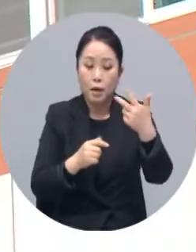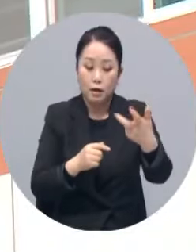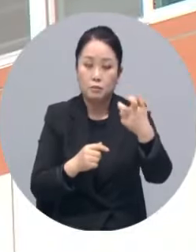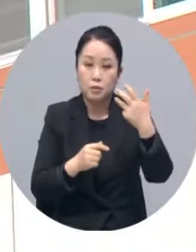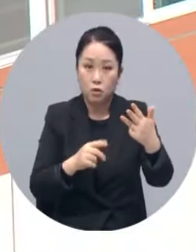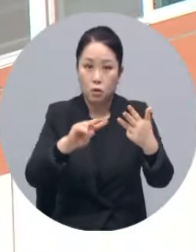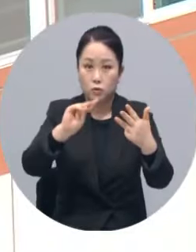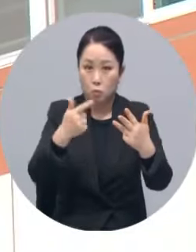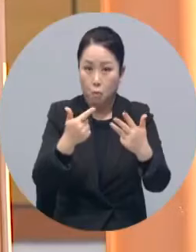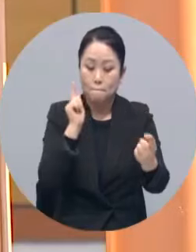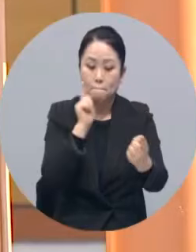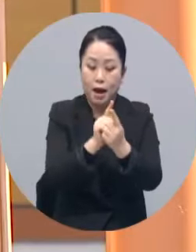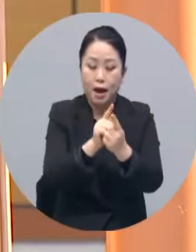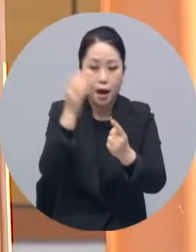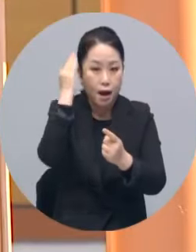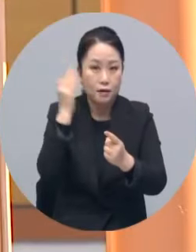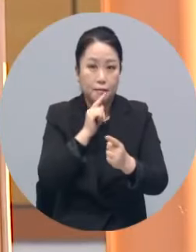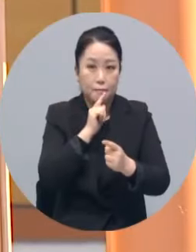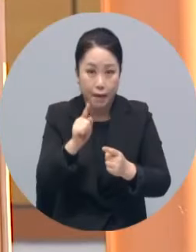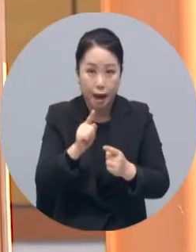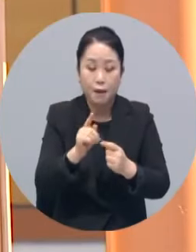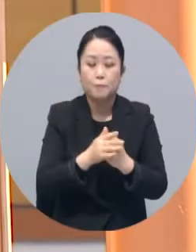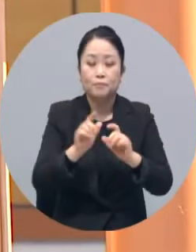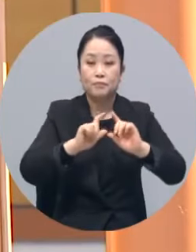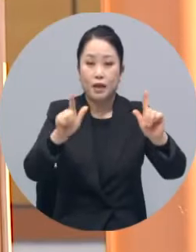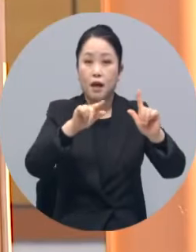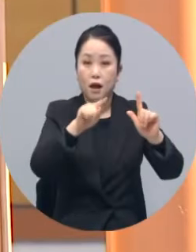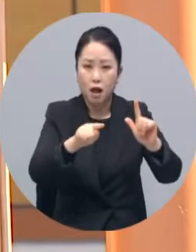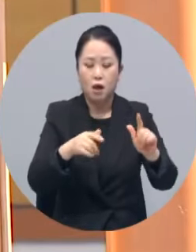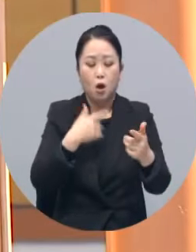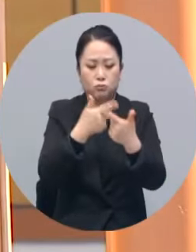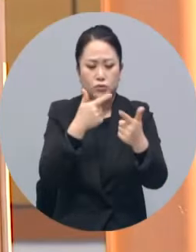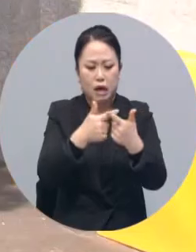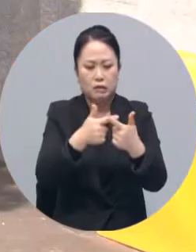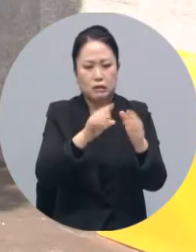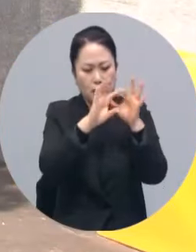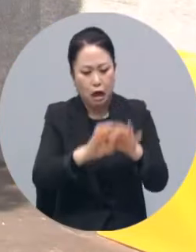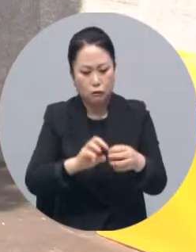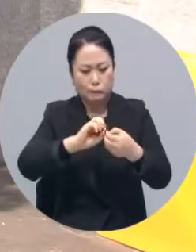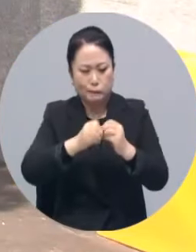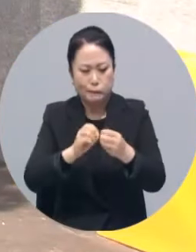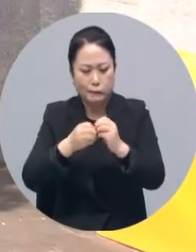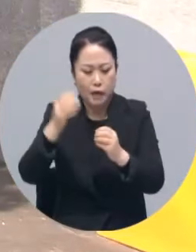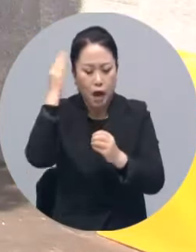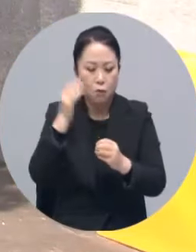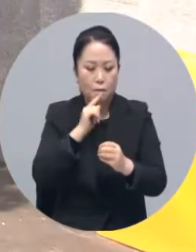578돌을 맞은 한글날. 부산은 잇따라 우리말 해침꾼이라는 오명을 쓰고 있지만 개선을